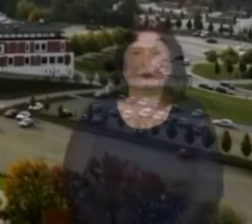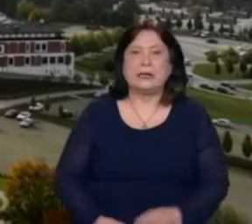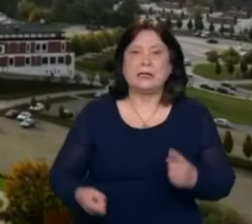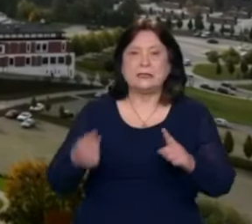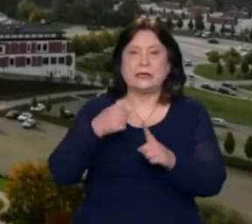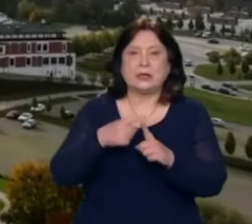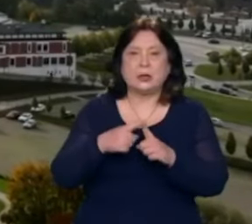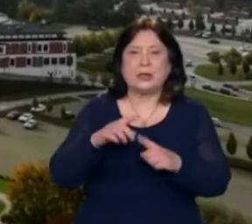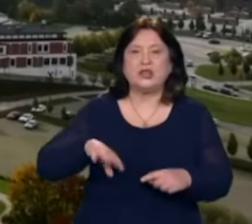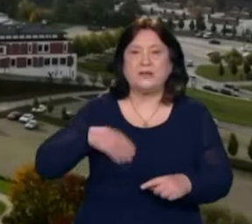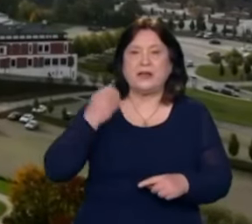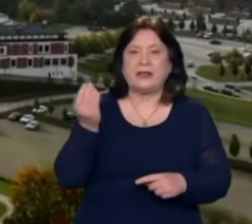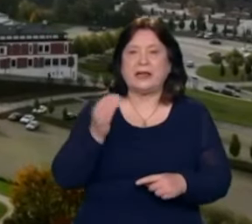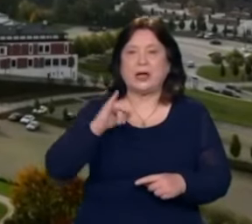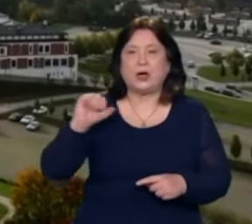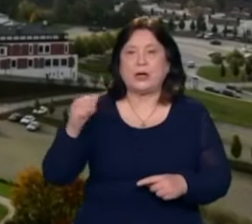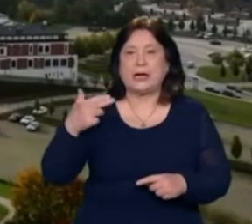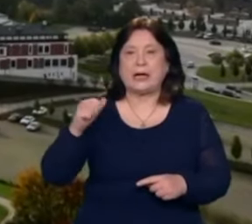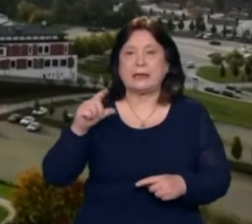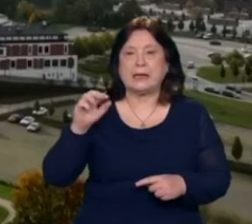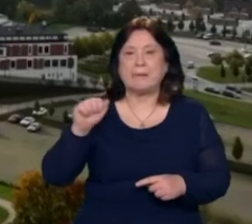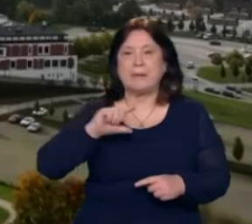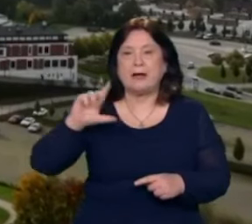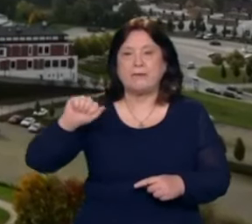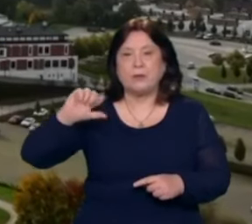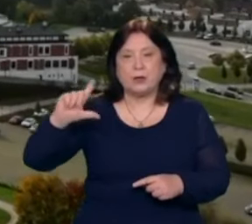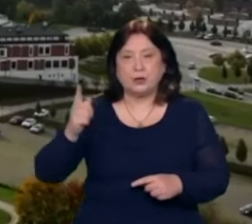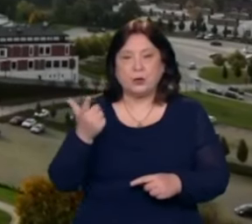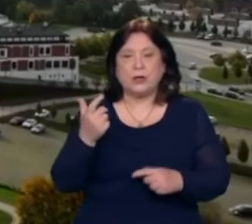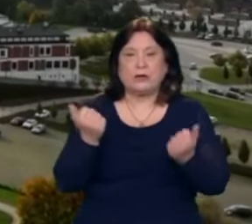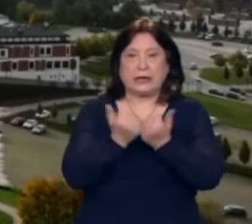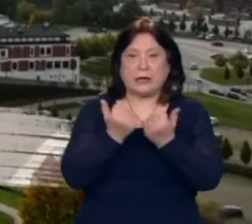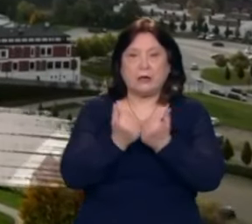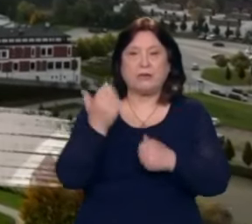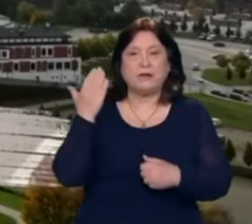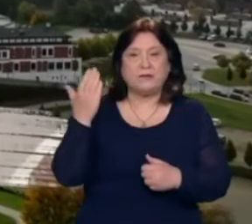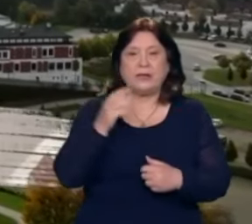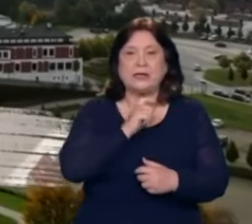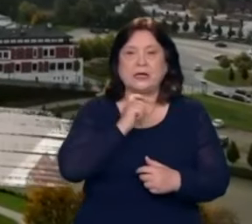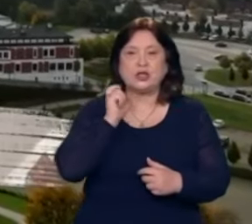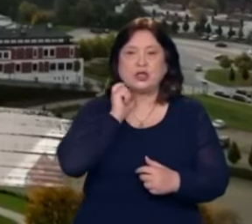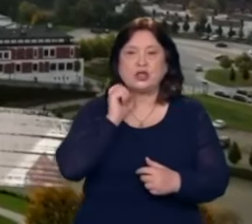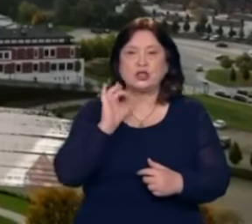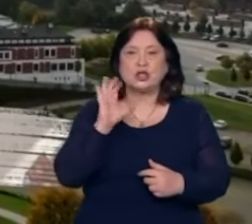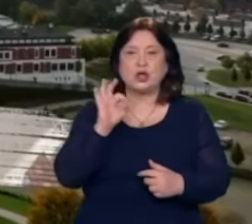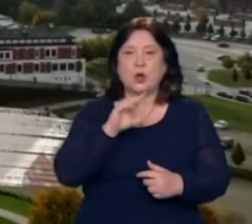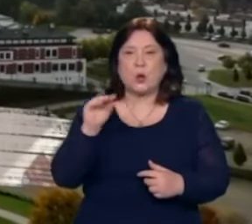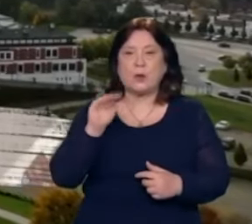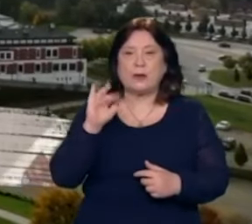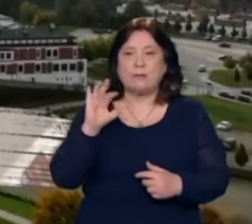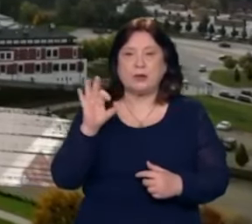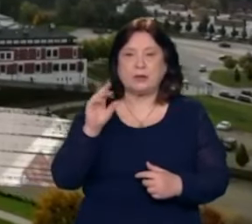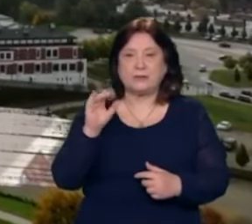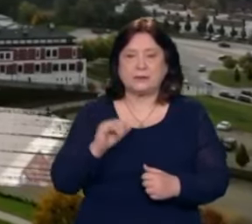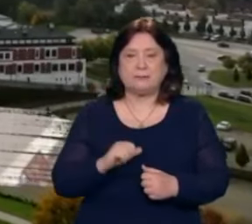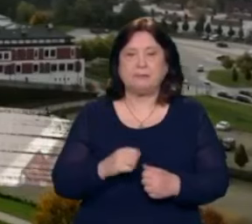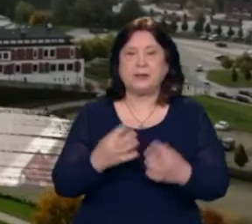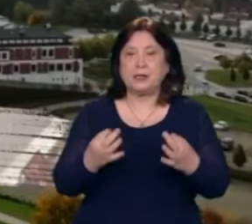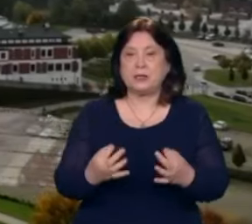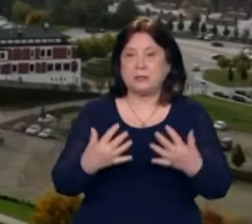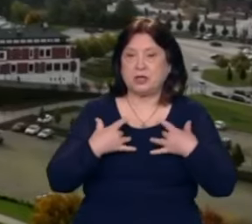Sanktuarium Świętego Jana Pawła II w Krakowie Wita państwa ksiądz Andrzej Gołębiowski przeżywamy